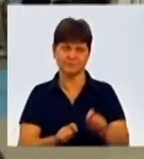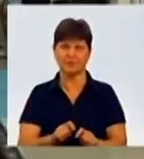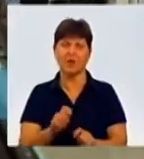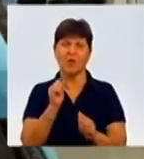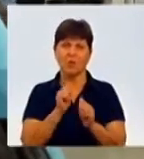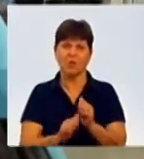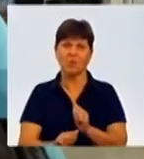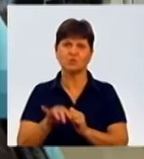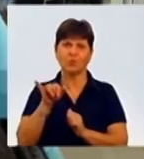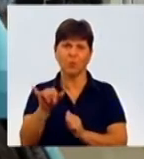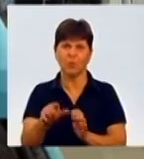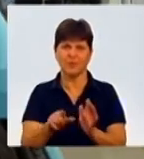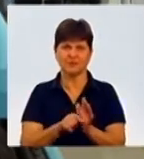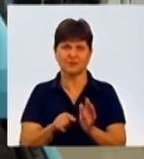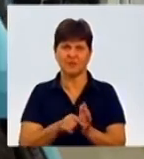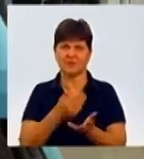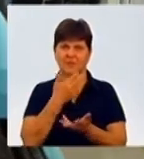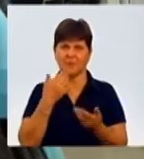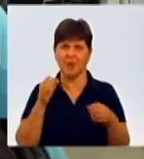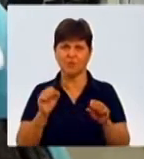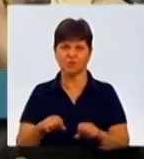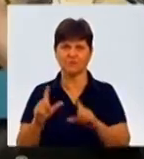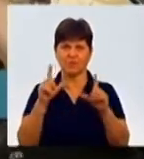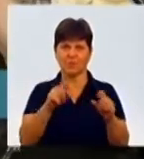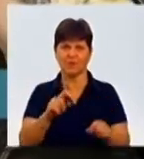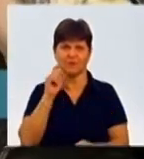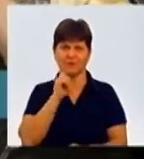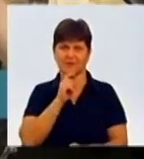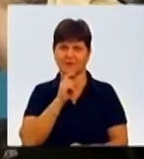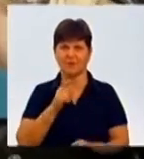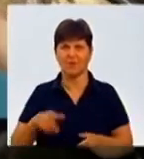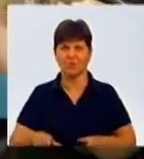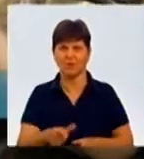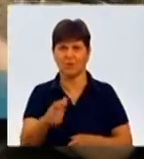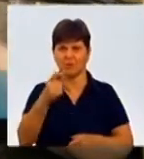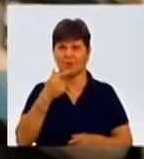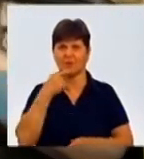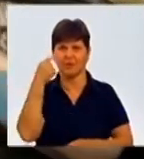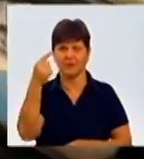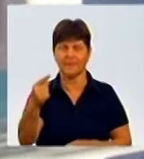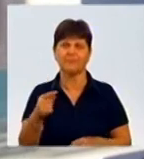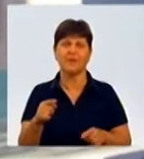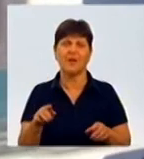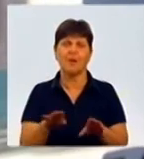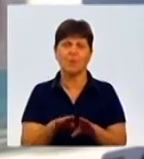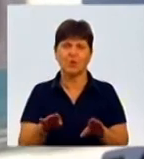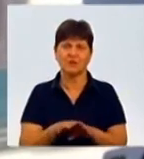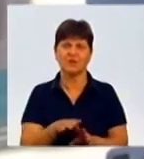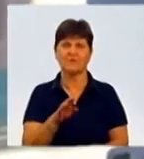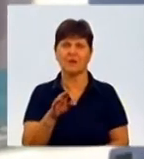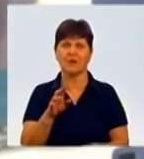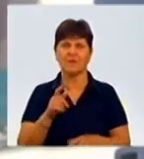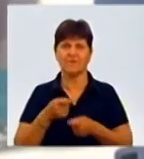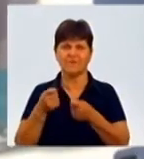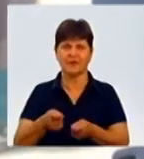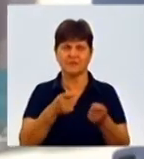є можливість поїхати на Вінницю, дорога не близька. Лікарі онкоцентру провели подібні виїзди у Калинівці та Хмельнику. До